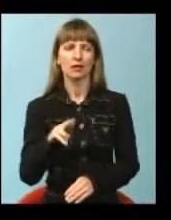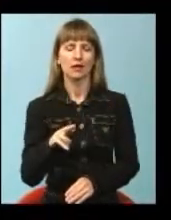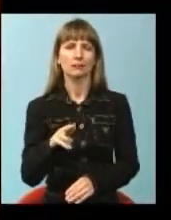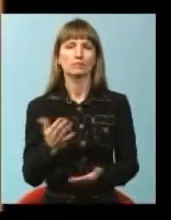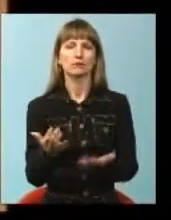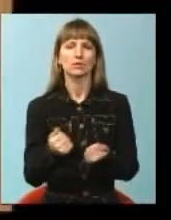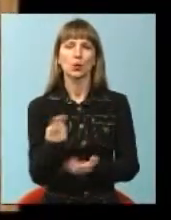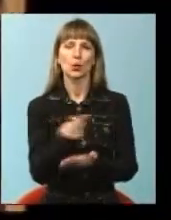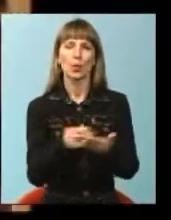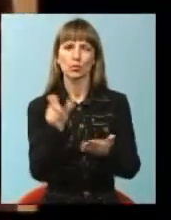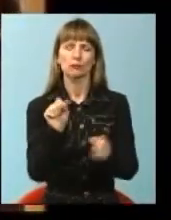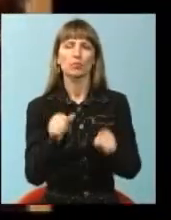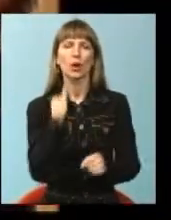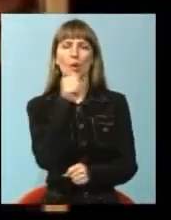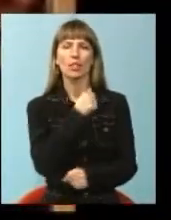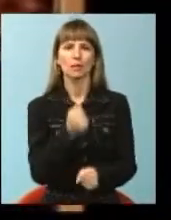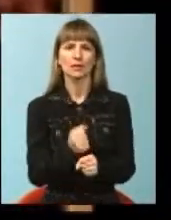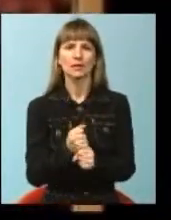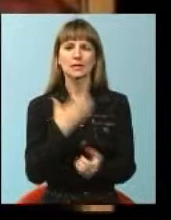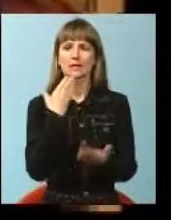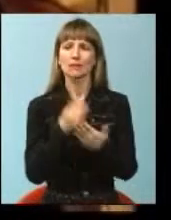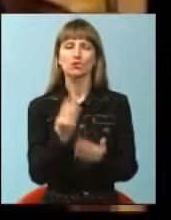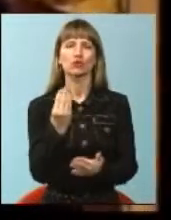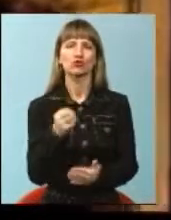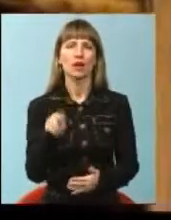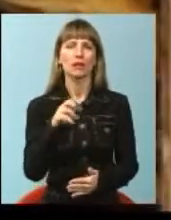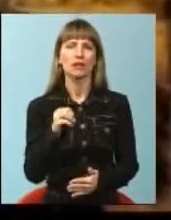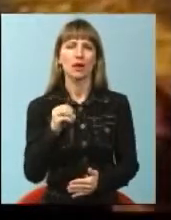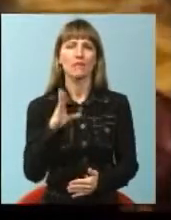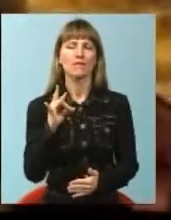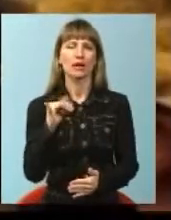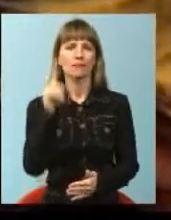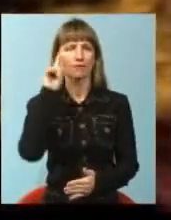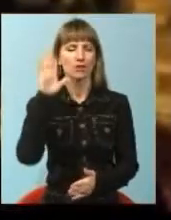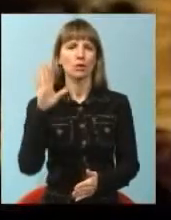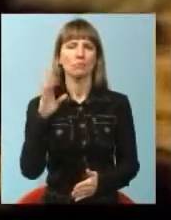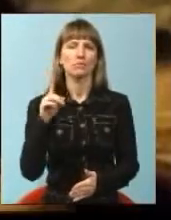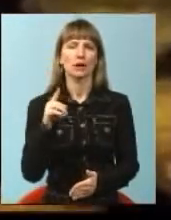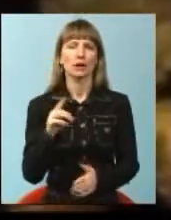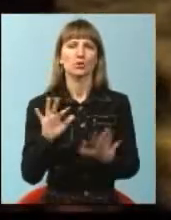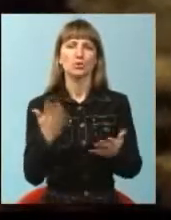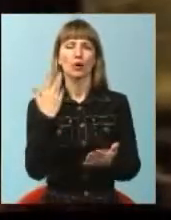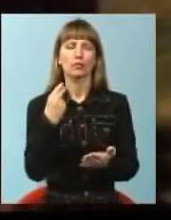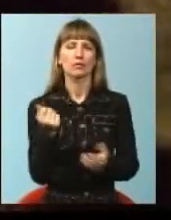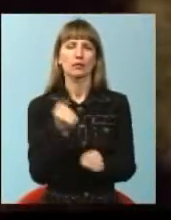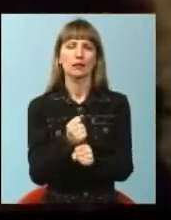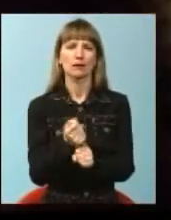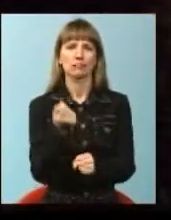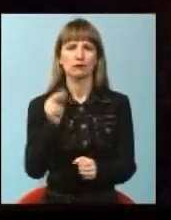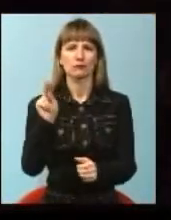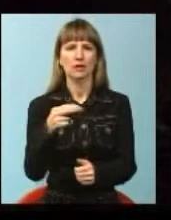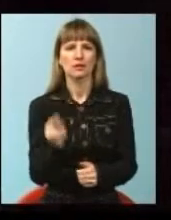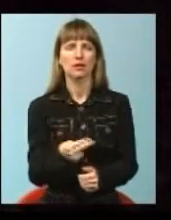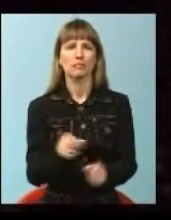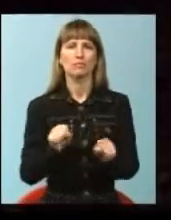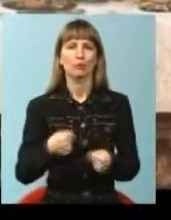речі, художник міг руками творити свої шедеври. Відомі випадки, коли, зробивши пару мазків на полотні,